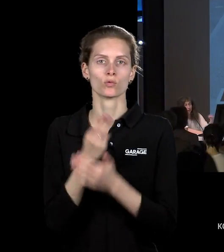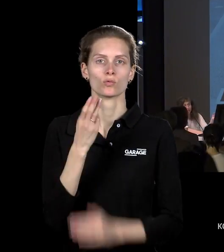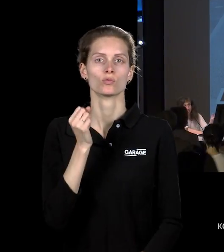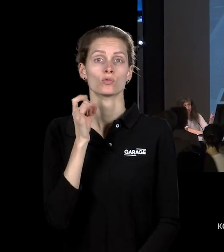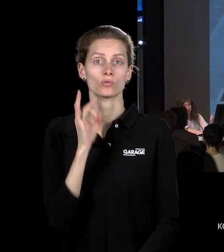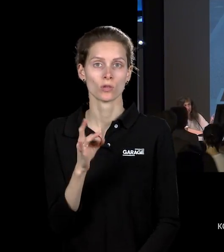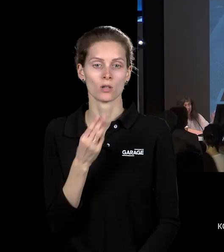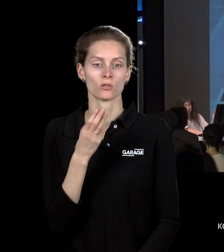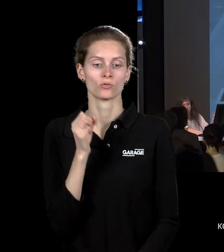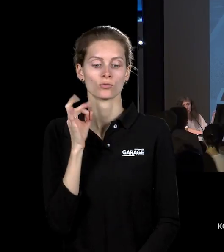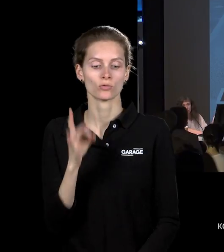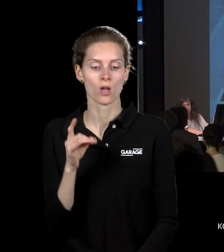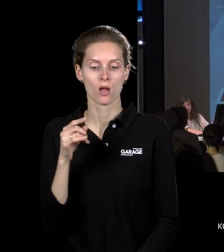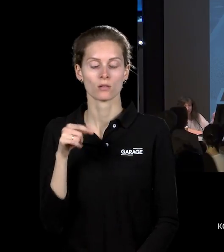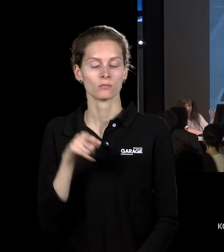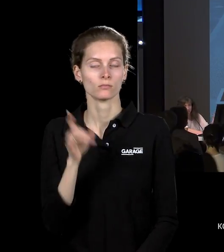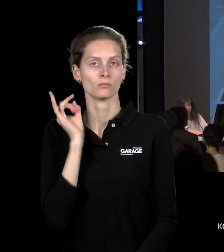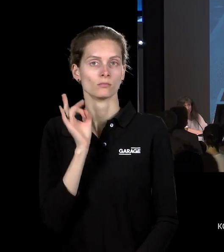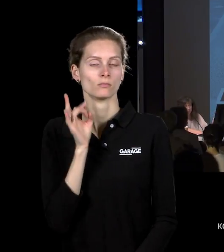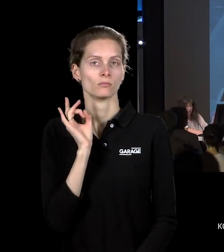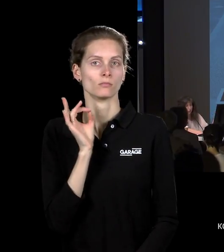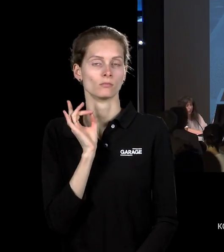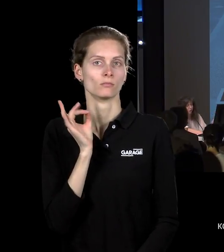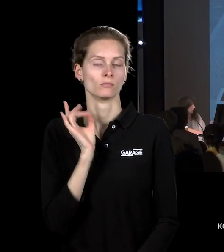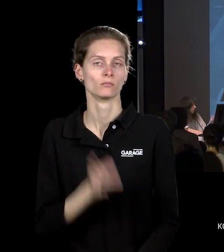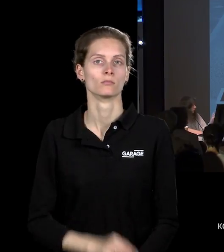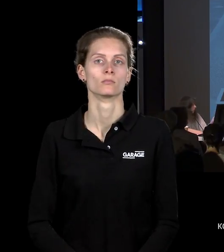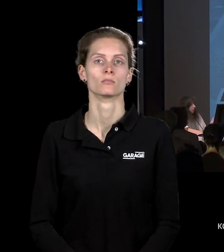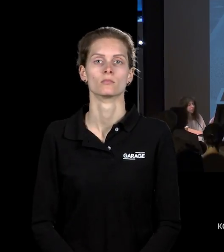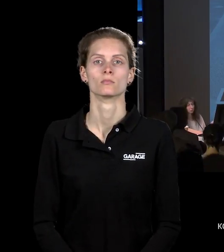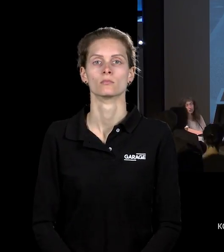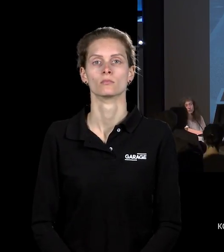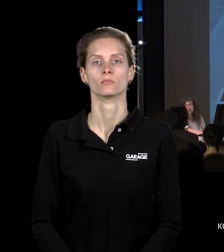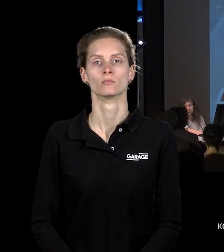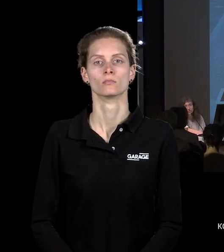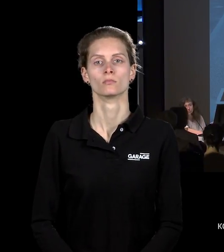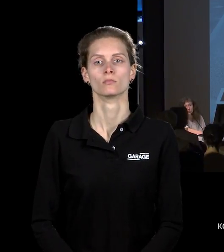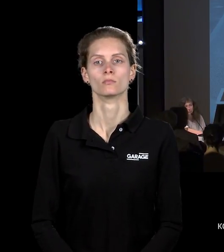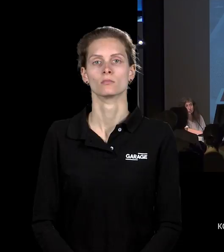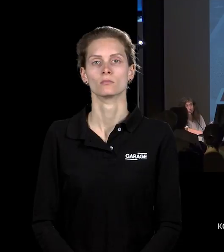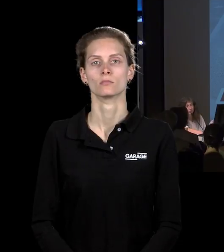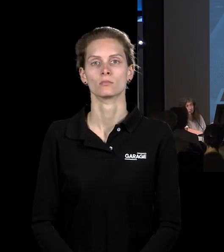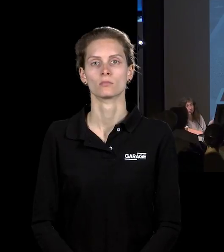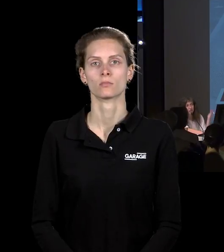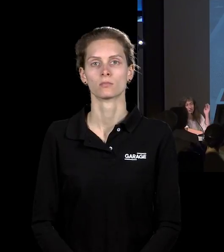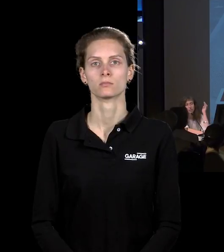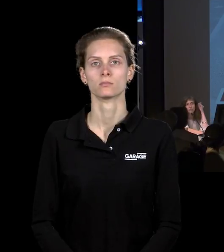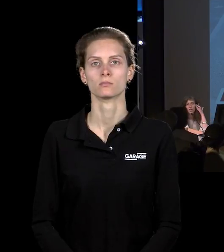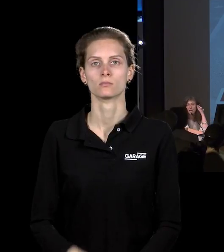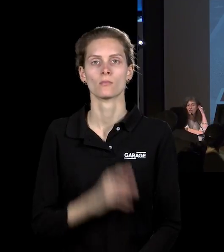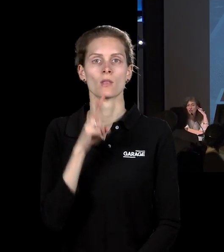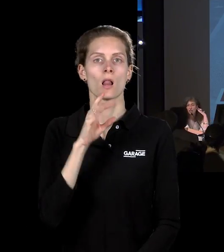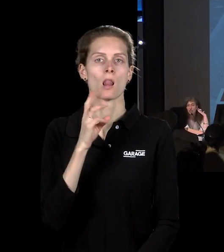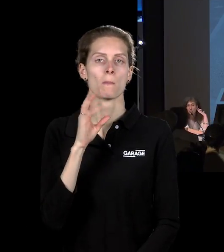когда этот шарик водится, то, собственно, сдает к нему подзвучен, и это может действительно издавать какой-то звук. Вот Ламонт и Янг,